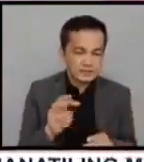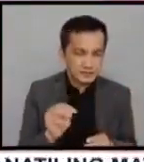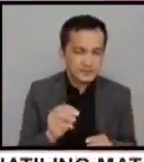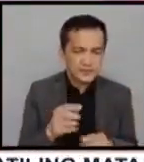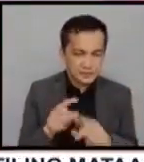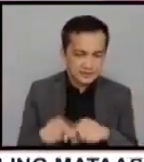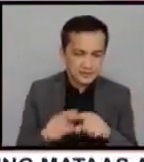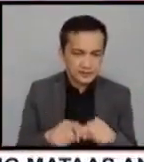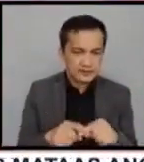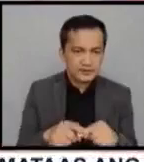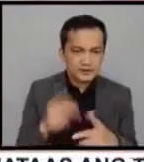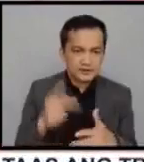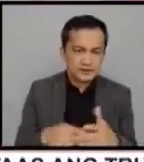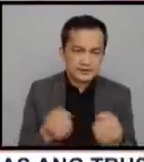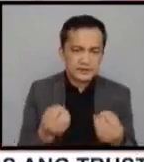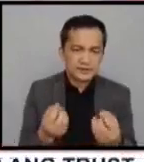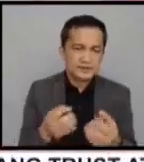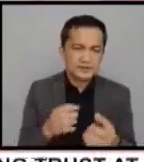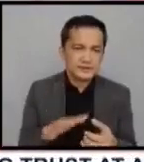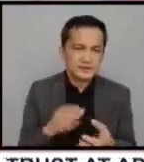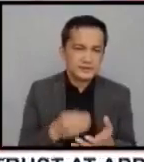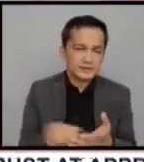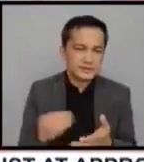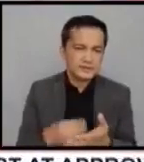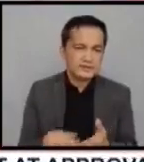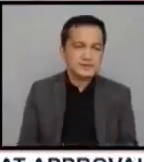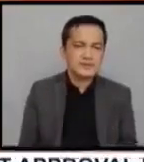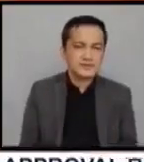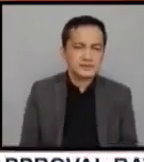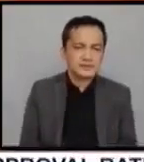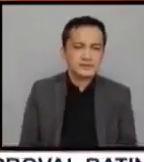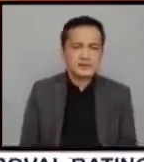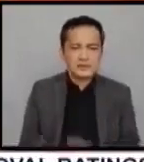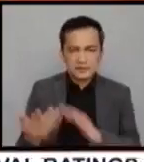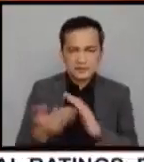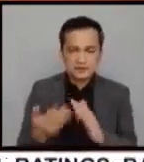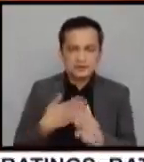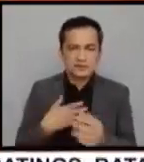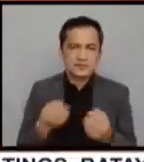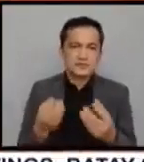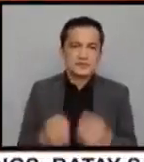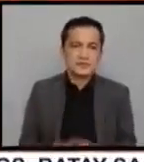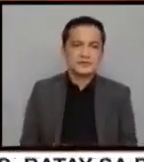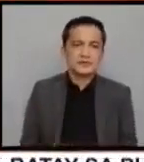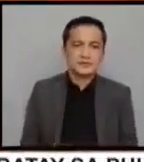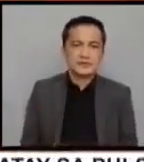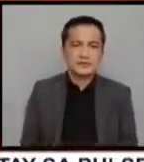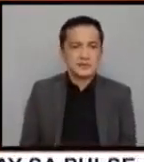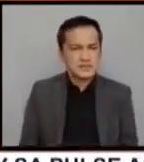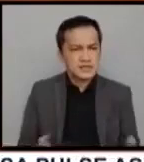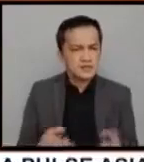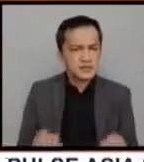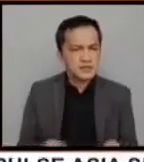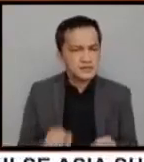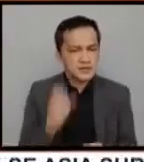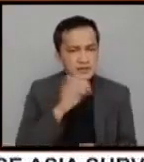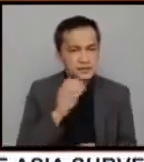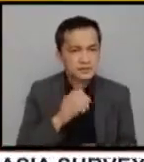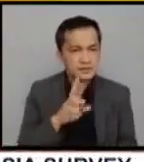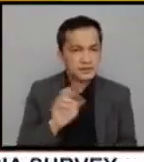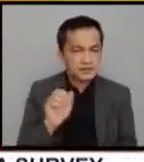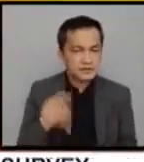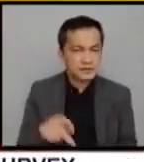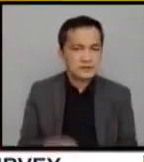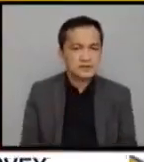dun sa dami. Dun sa mga charms na pipilihan. May client kasi na gusto marami talaga yung charms. Okay, saan ka pwedeng mahanap ng ating mga ka-RS? Gusto